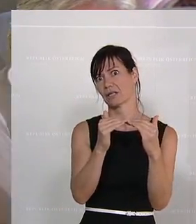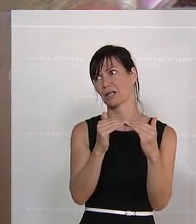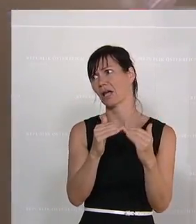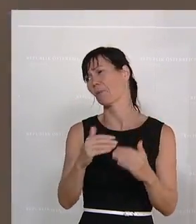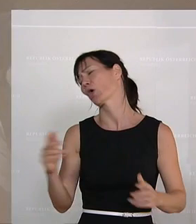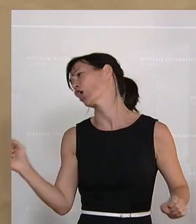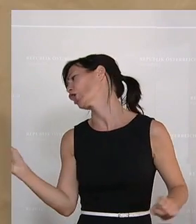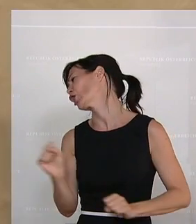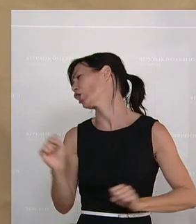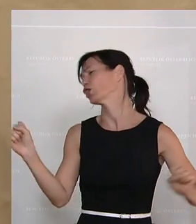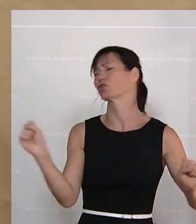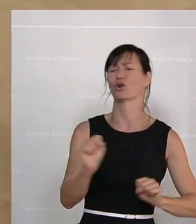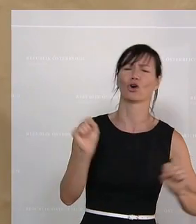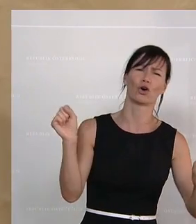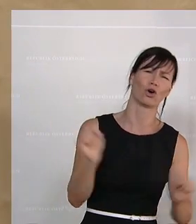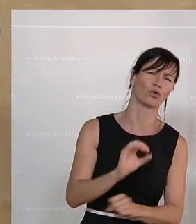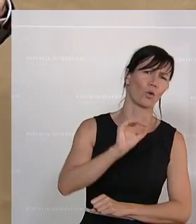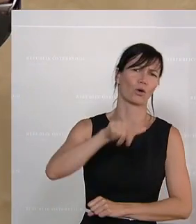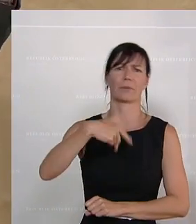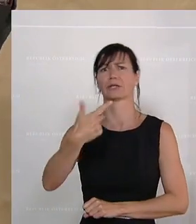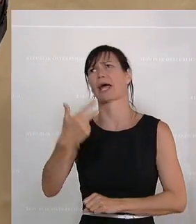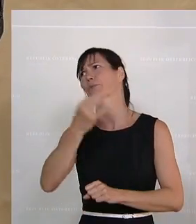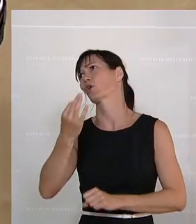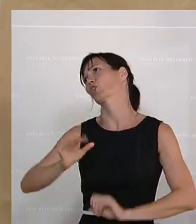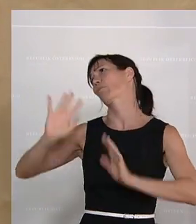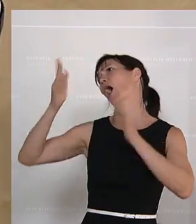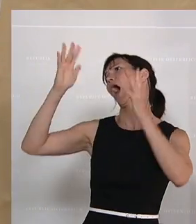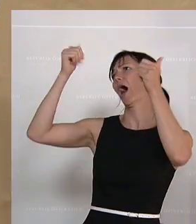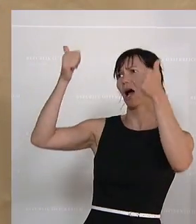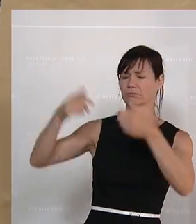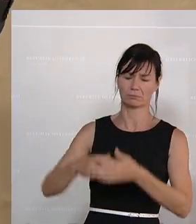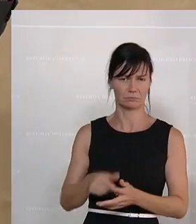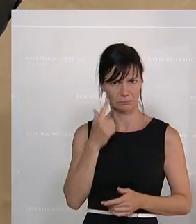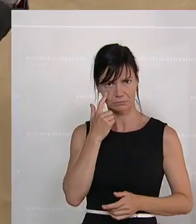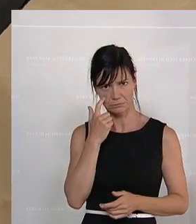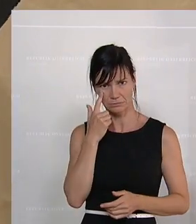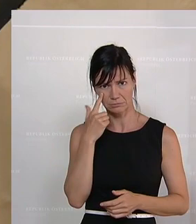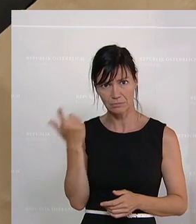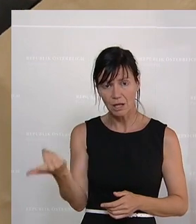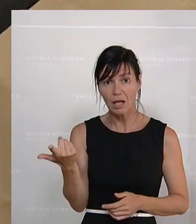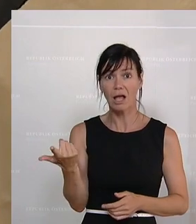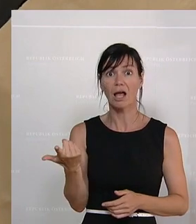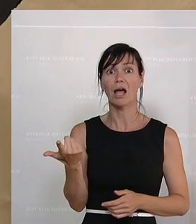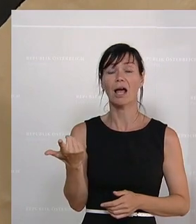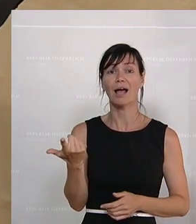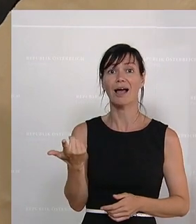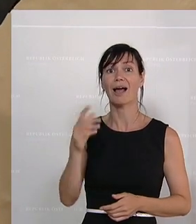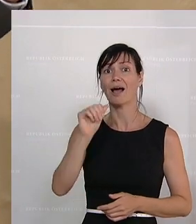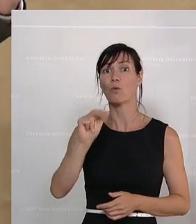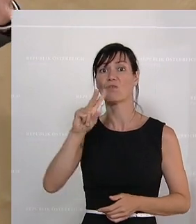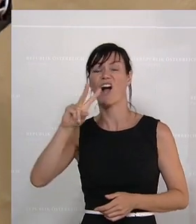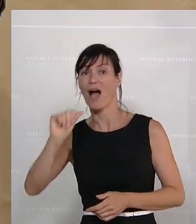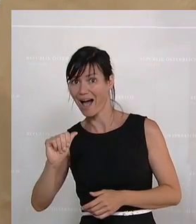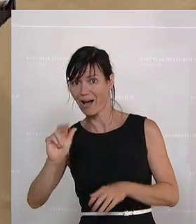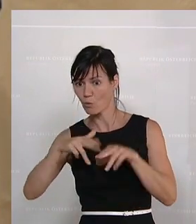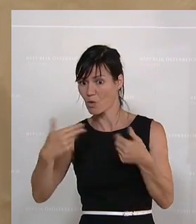und da wäre natürlich noch viel mehr drin gewesen weil die allgemeine unfallversicherungsanstalt ein geldspeicher in den händen der vp